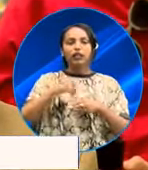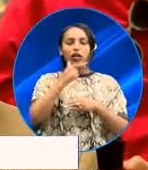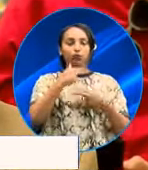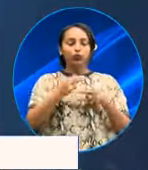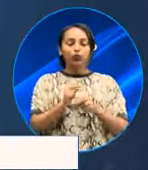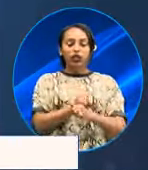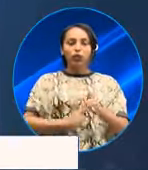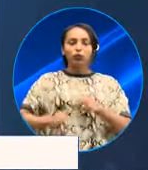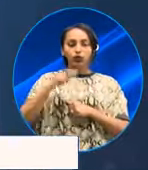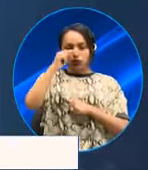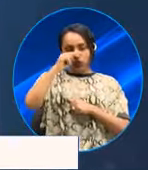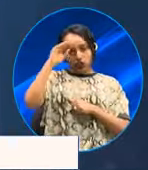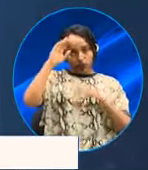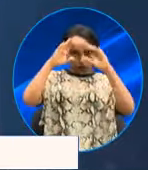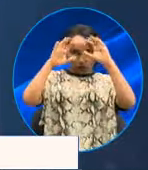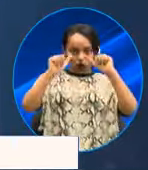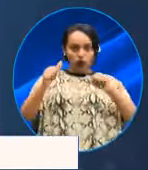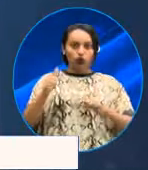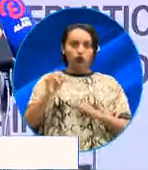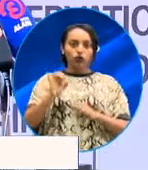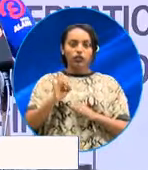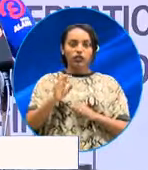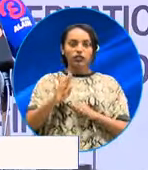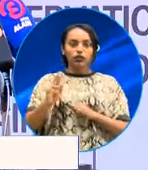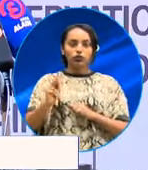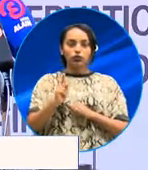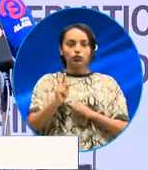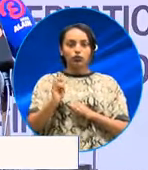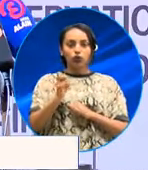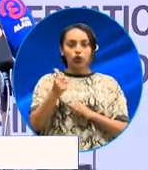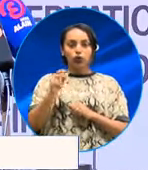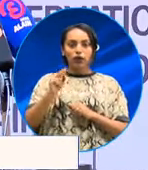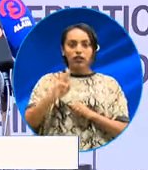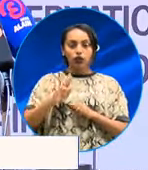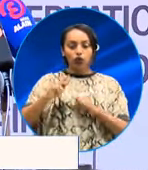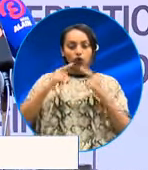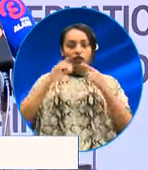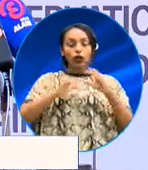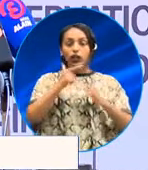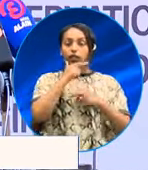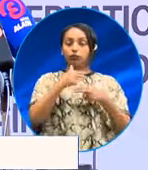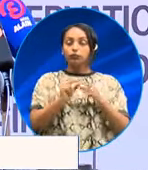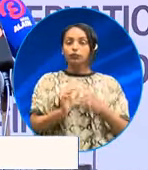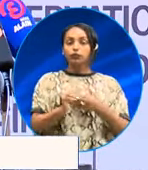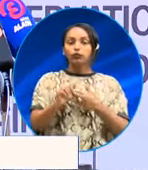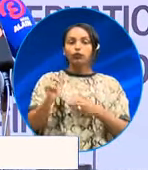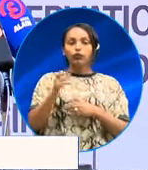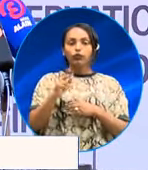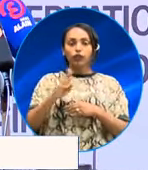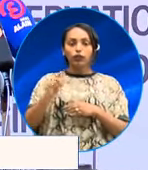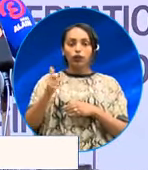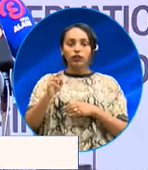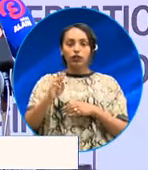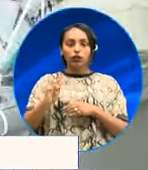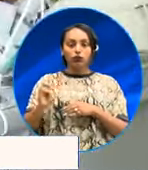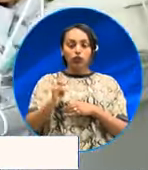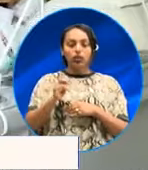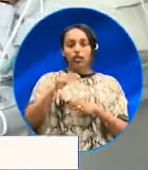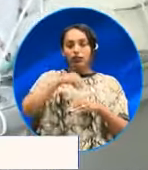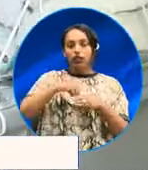መሪና በቀድሞ የናይጄሪያ ፕሬዚደንት ኦሊሴንጎ ኖባሳንጆ ይፋ ተደርጓል። የታዛቢ ቡድኑ መሪ ኦሊሴንጎ ኖባሳንጆ